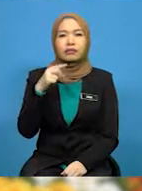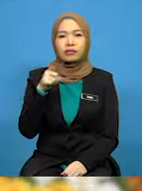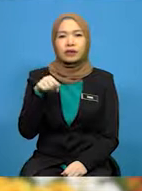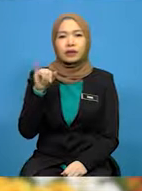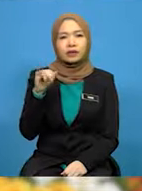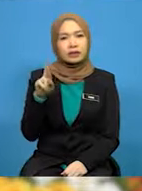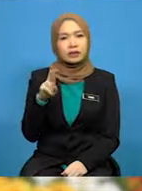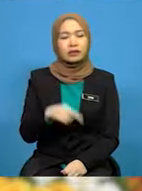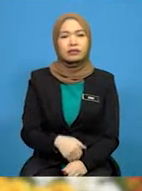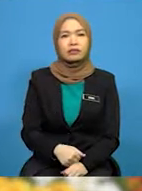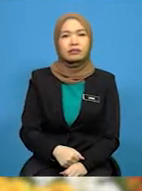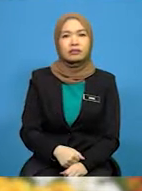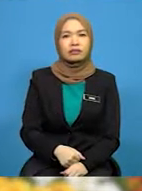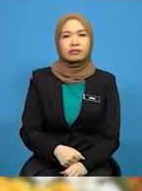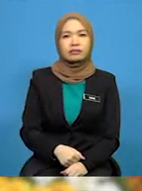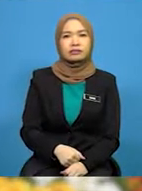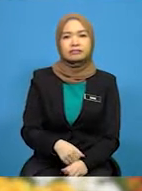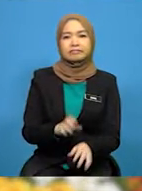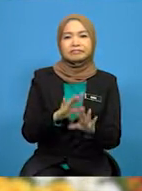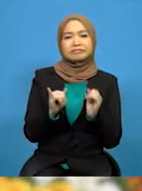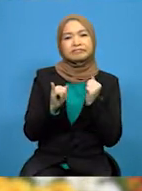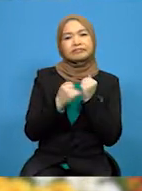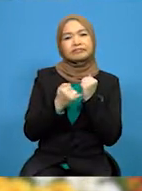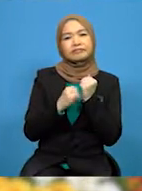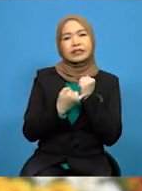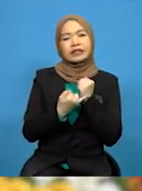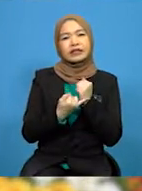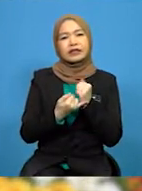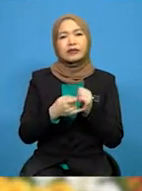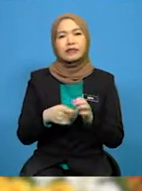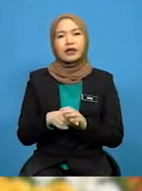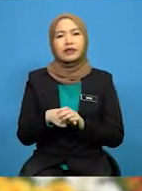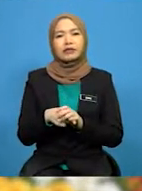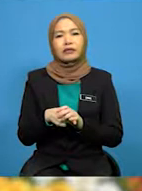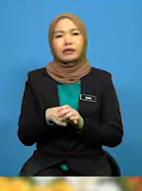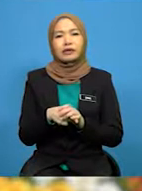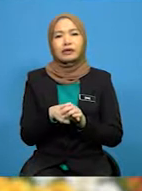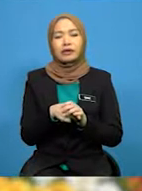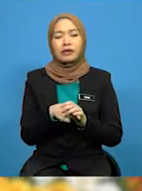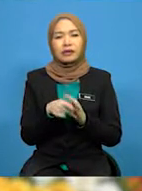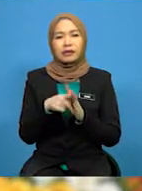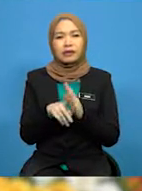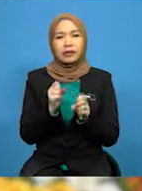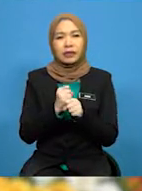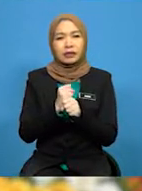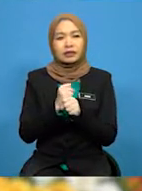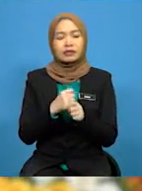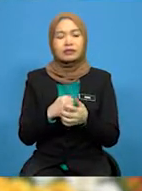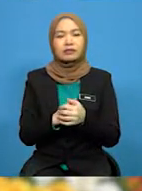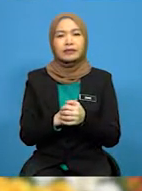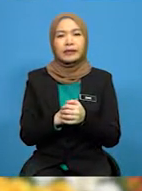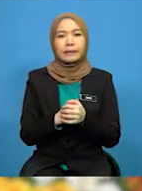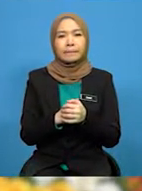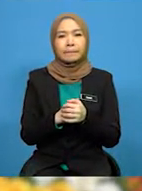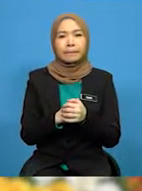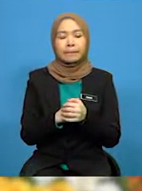bekerja, menyebabkan pembaziran kemahiran buruh tersebut. Apabila mereka diambil balik bekerja, ini akan